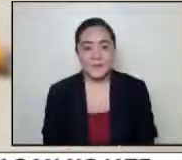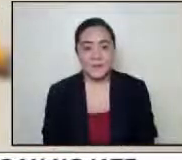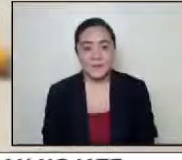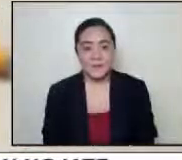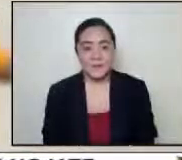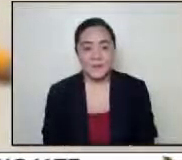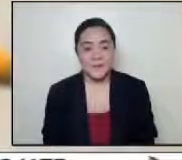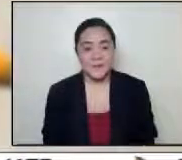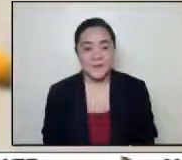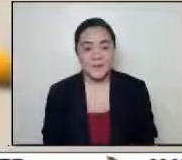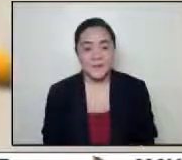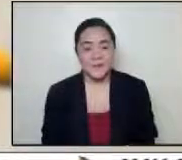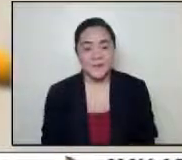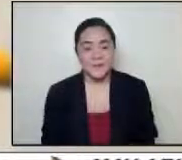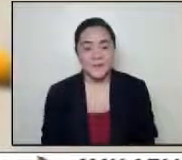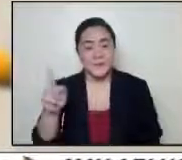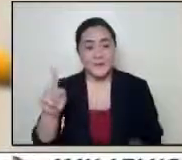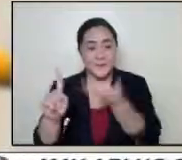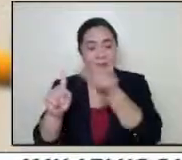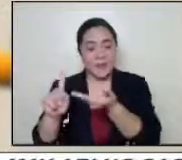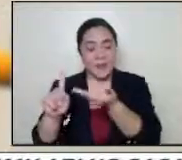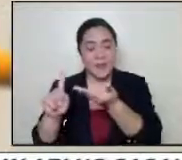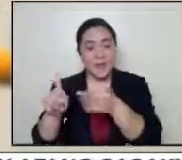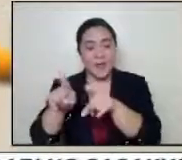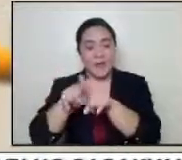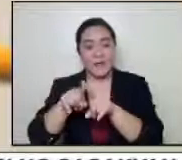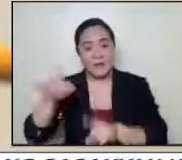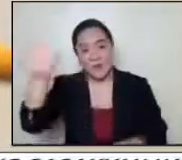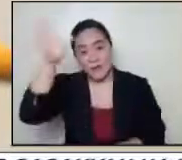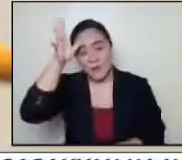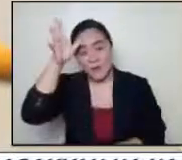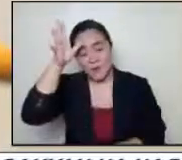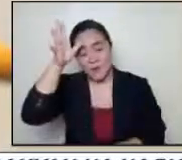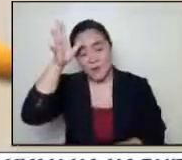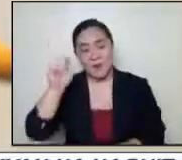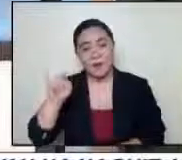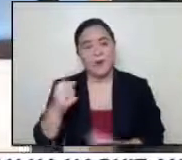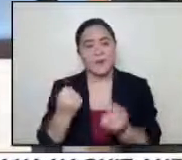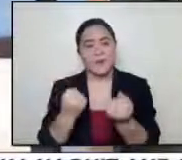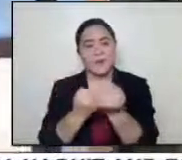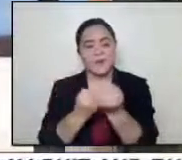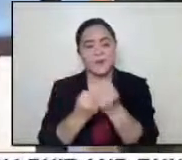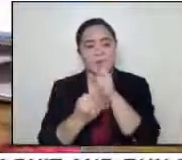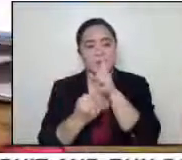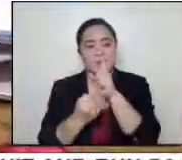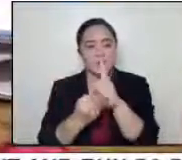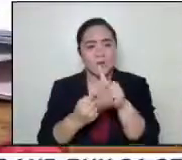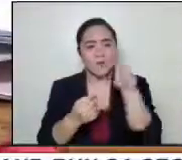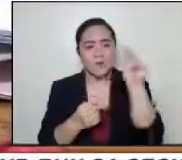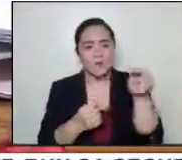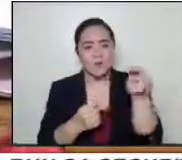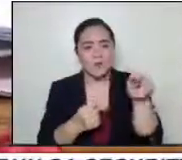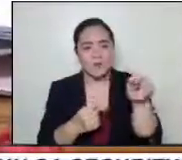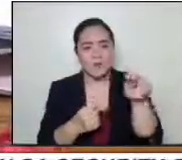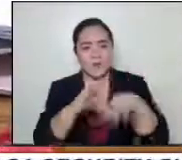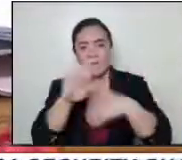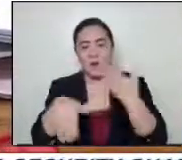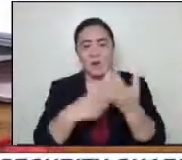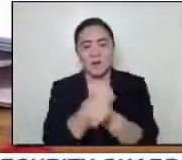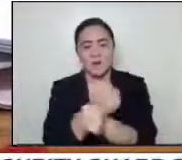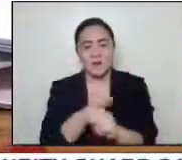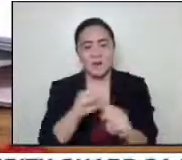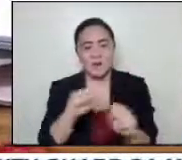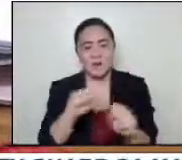Bilang haligi ng tahanan, sinisigurado ng isang tatay ang pangangailangan, seguridad at pagmamahal para sa